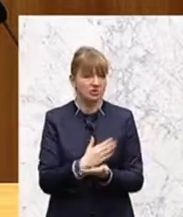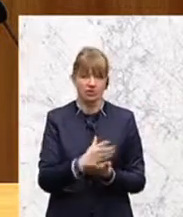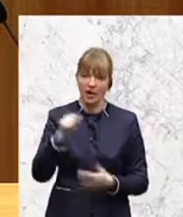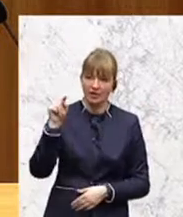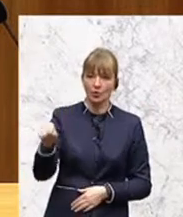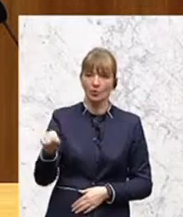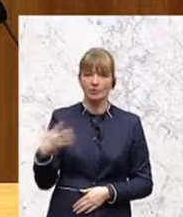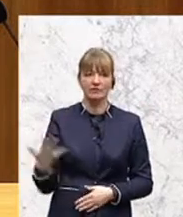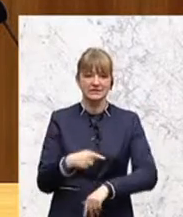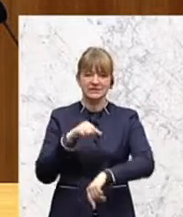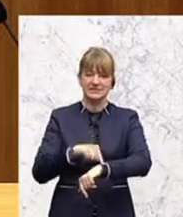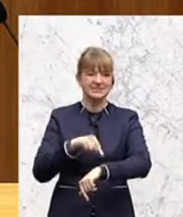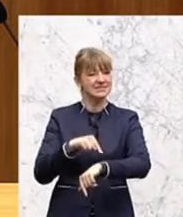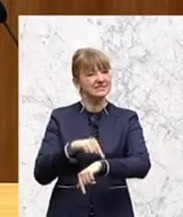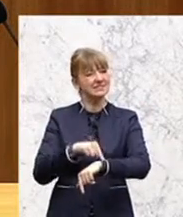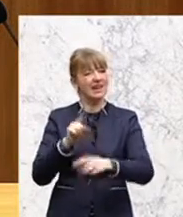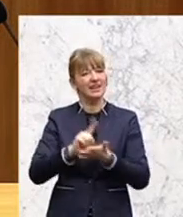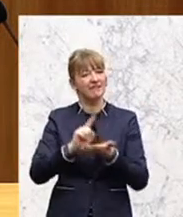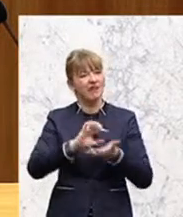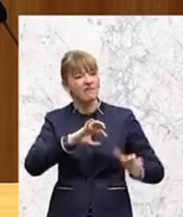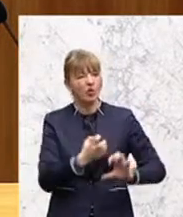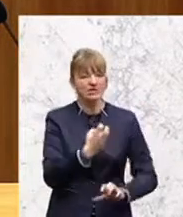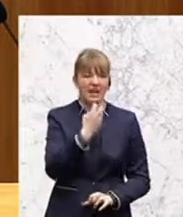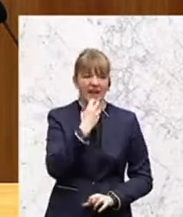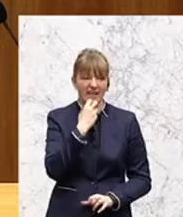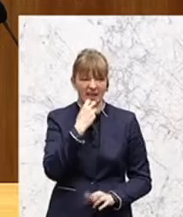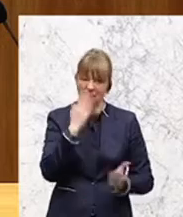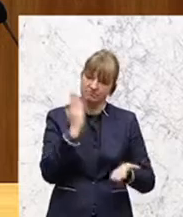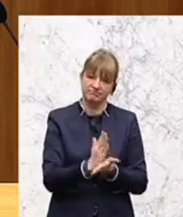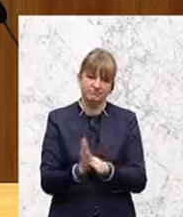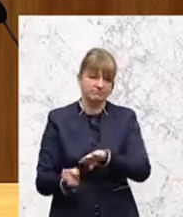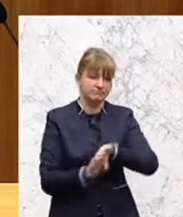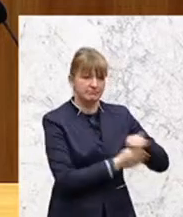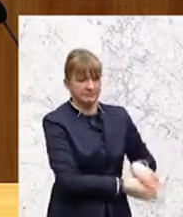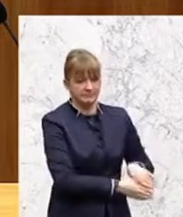das Zeitalter der fossilen Energien ist zu Ende.